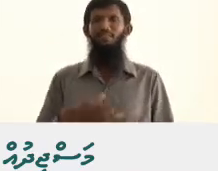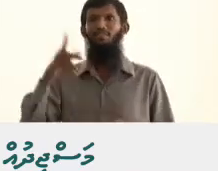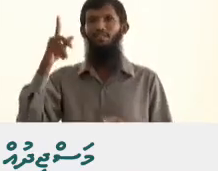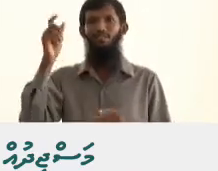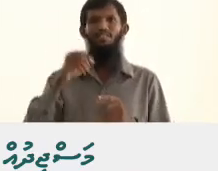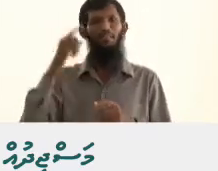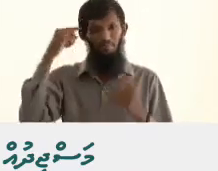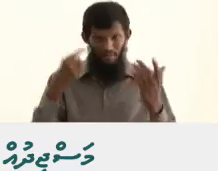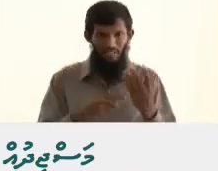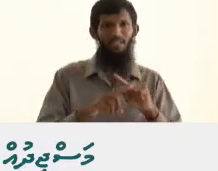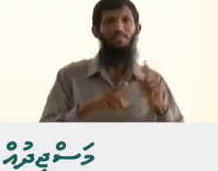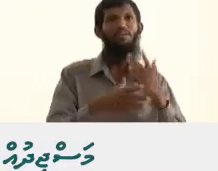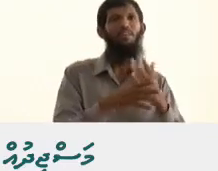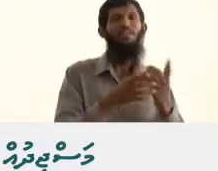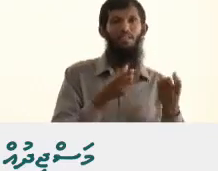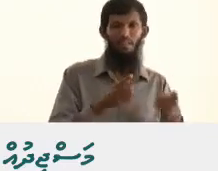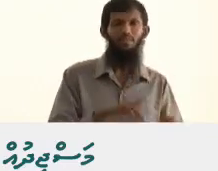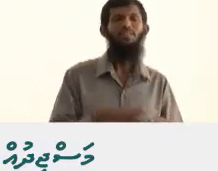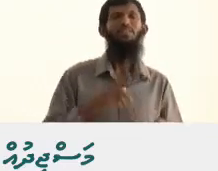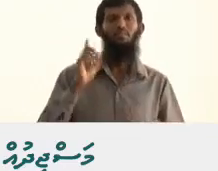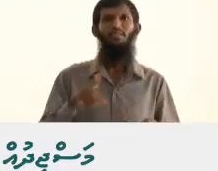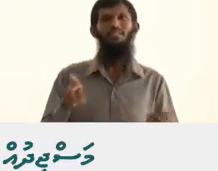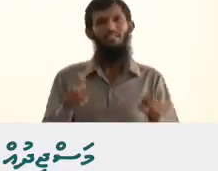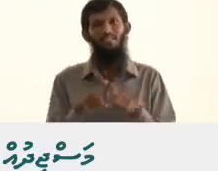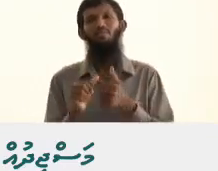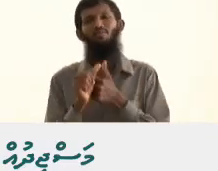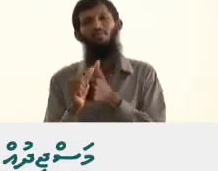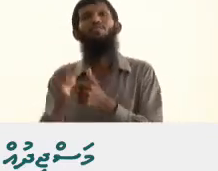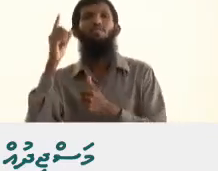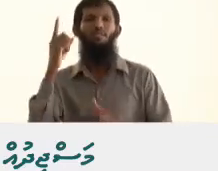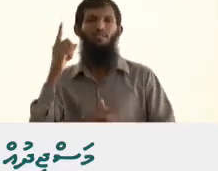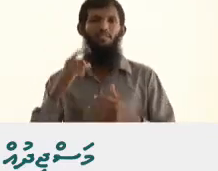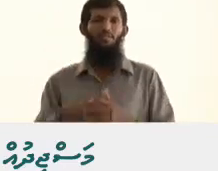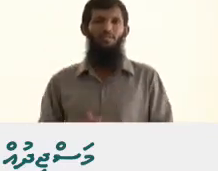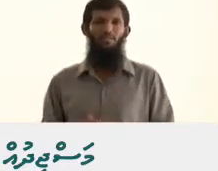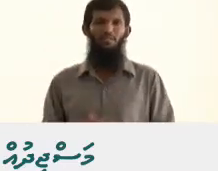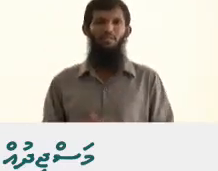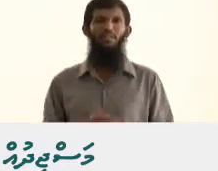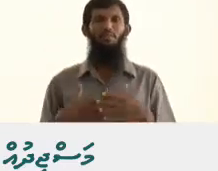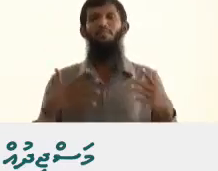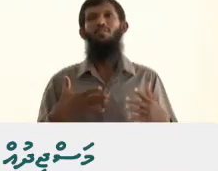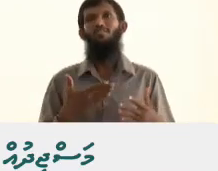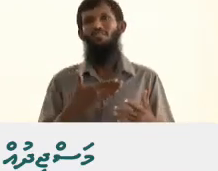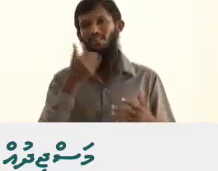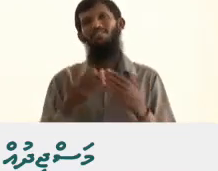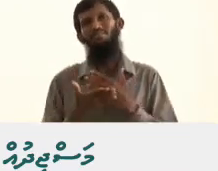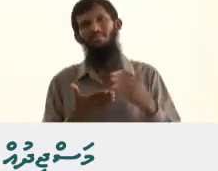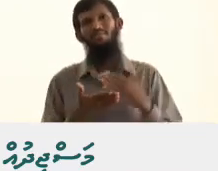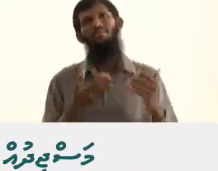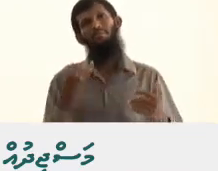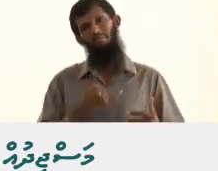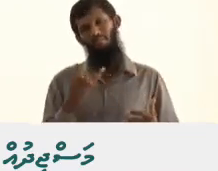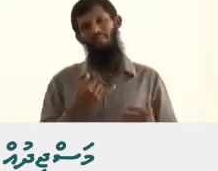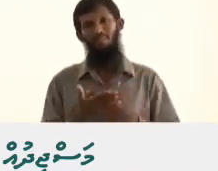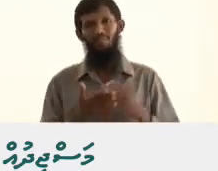আল্লাহুগে মানহাজা একগে বেগেম ওয়া গতুগে মতি আল্লাহুগে হযরতান এমবুরির জুআবে তাওবাবেগে আল্লাহু